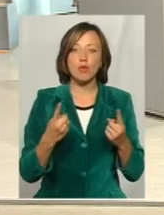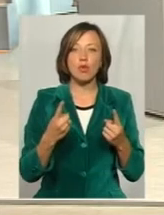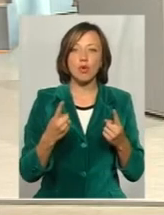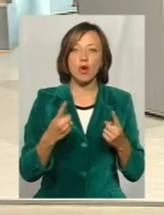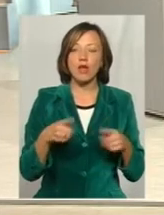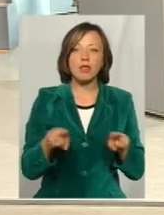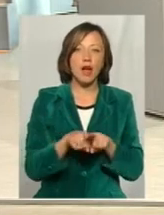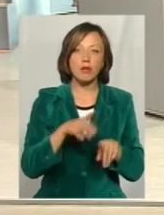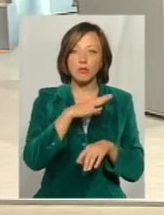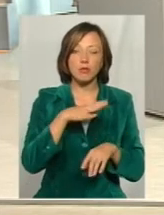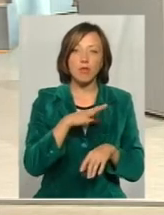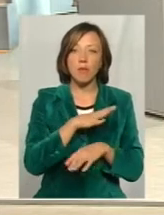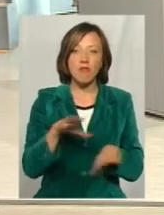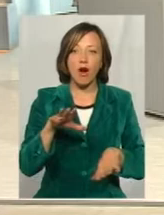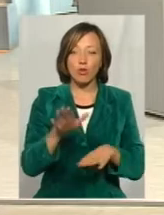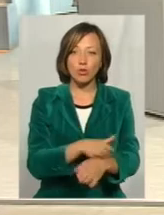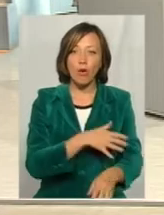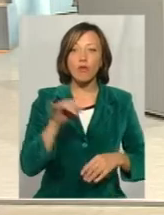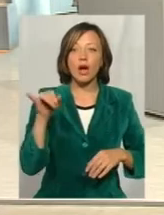буває і така розвалюха їздить?